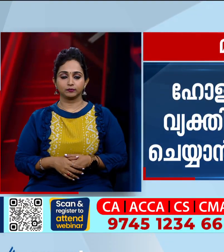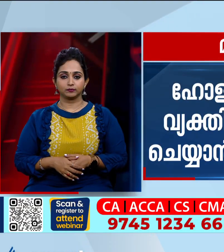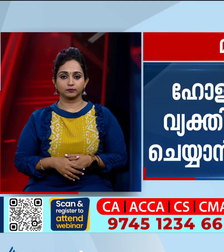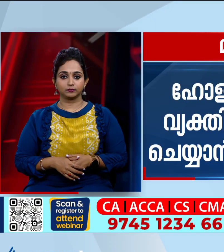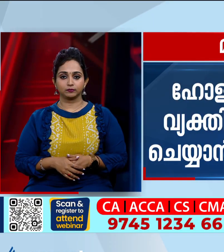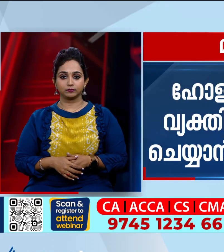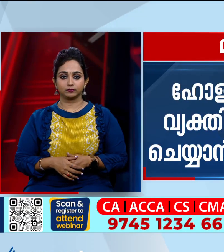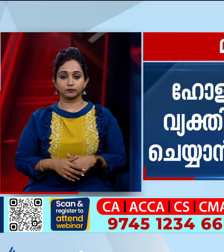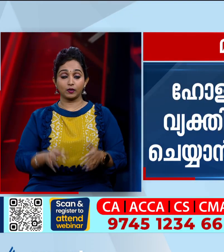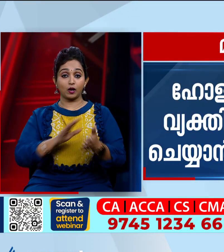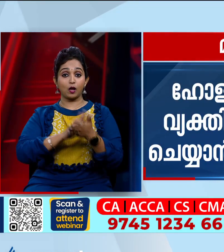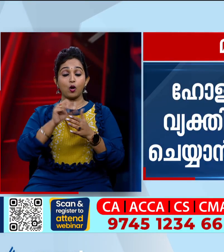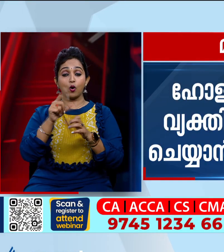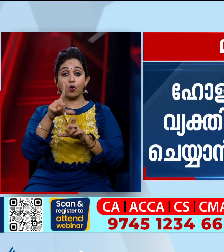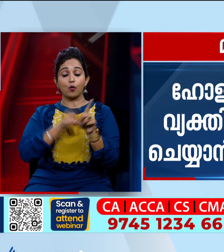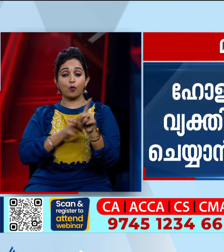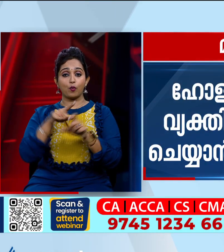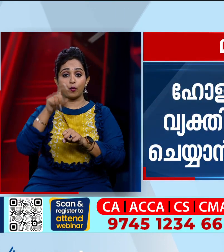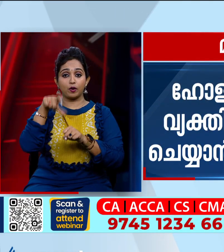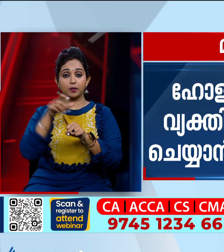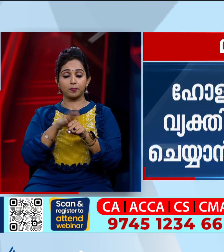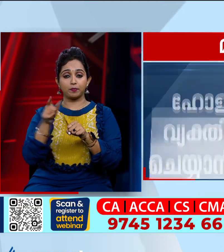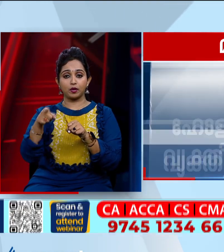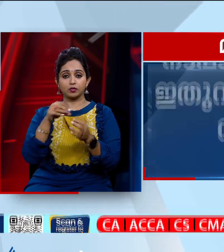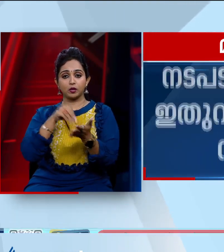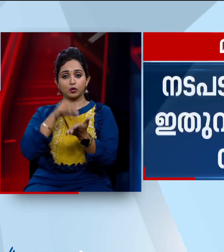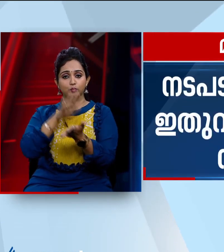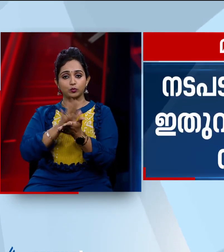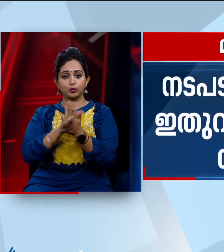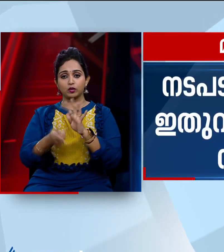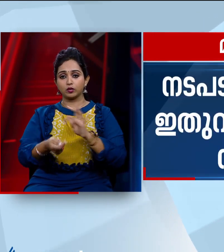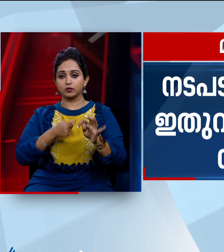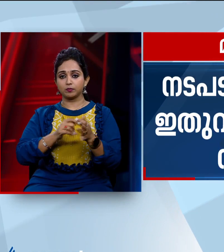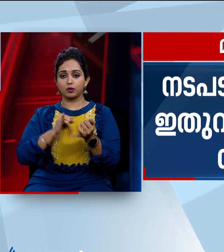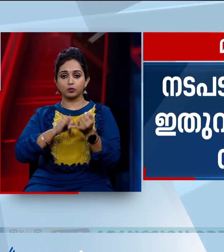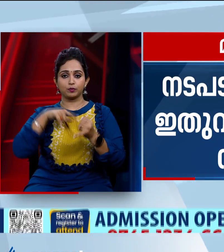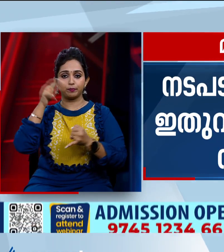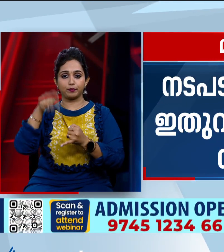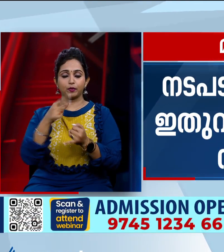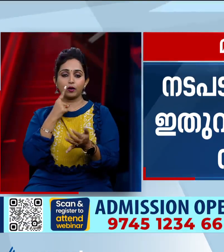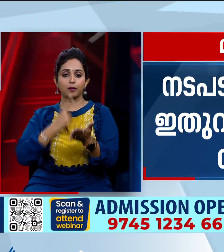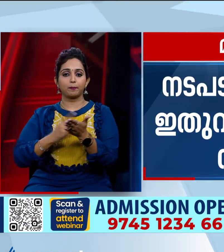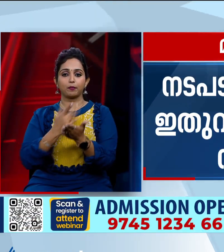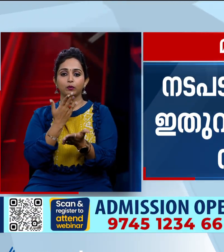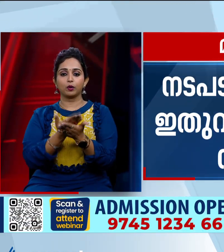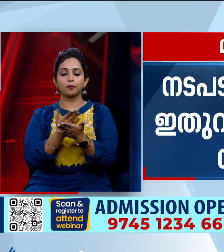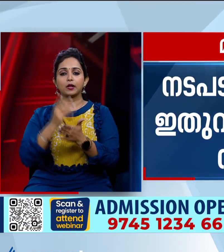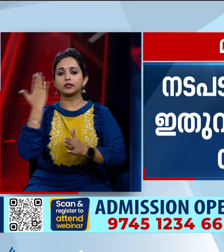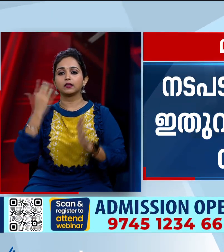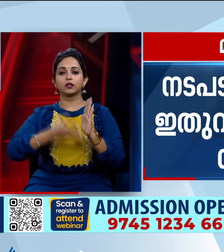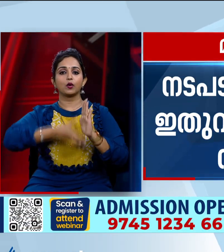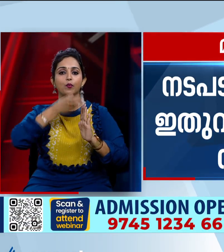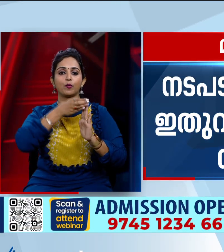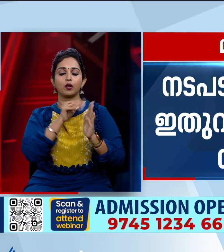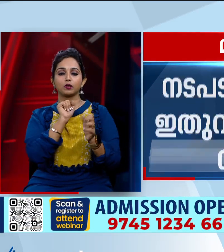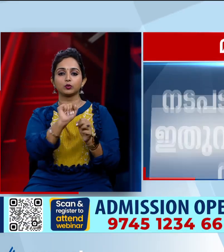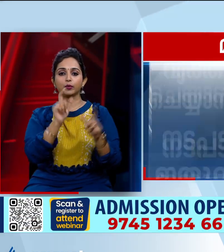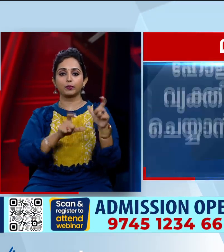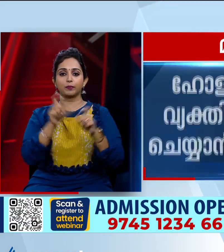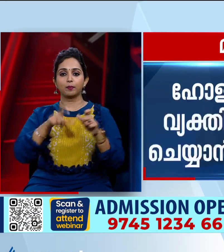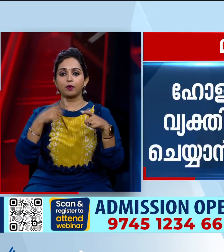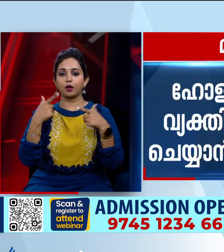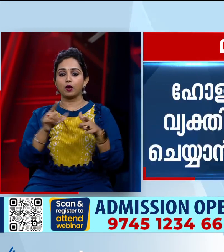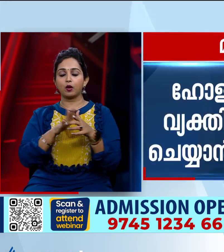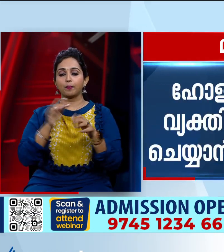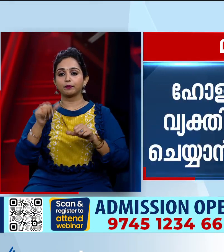ഹോളി ഫെയ്ത്ത് ഉടമകളുടെ വ്യക്തിഗത സ്വത്തുക്കൾ ജപ്തി ചെയ്യാനുള്ള ഉത്തരവാണ് ഇപ്പോൾ സുപ്രീംകോടതി നൽകിയിരിക്കുന്നത്. നേരത്തെ ഈ ഫ്ളാറ്റ് ഉടമകൾക്ക് നഷ്ടപരിഹാരം നൽകാത്തതിനാൽ